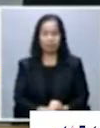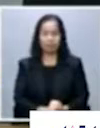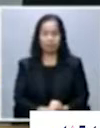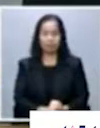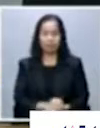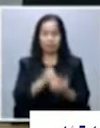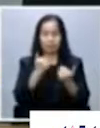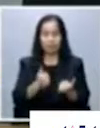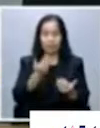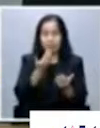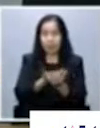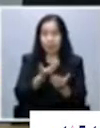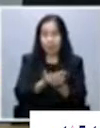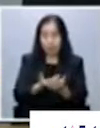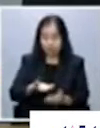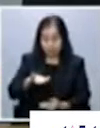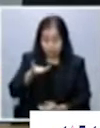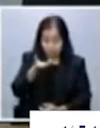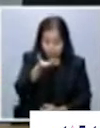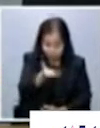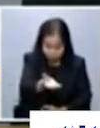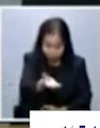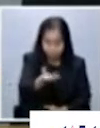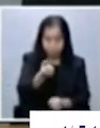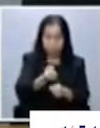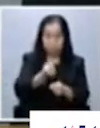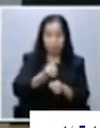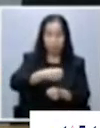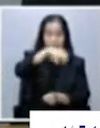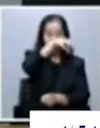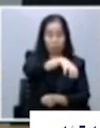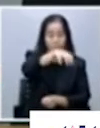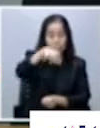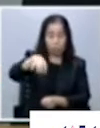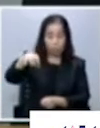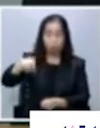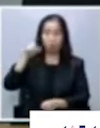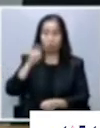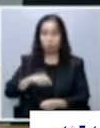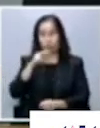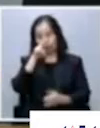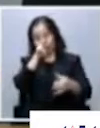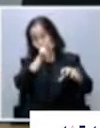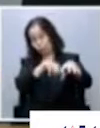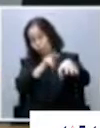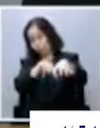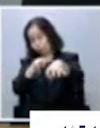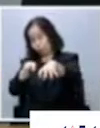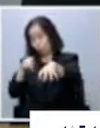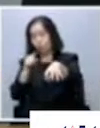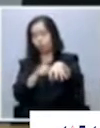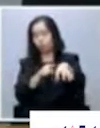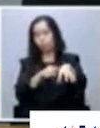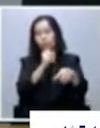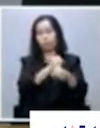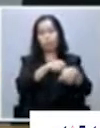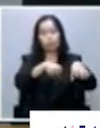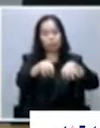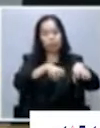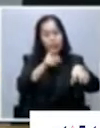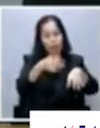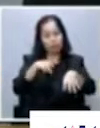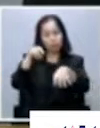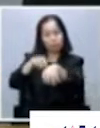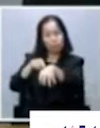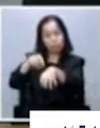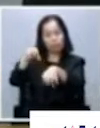การจะให้เงินงบประมาณกับหน่วยงานใดเนี่ยเราก็ต้องดูกระบวนการบริหารจัดการกระบวนการใช้เงินรวมถึงศักยภ